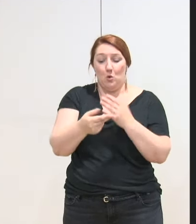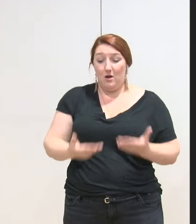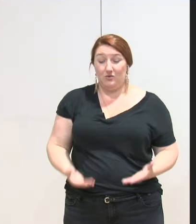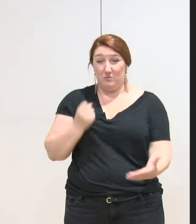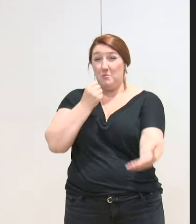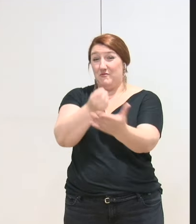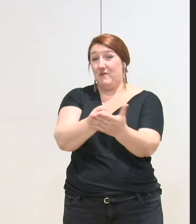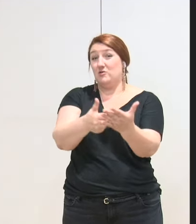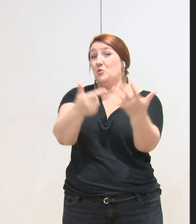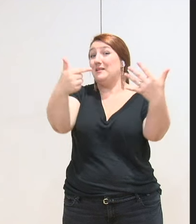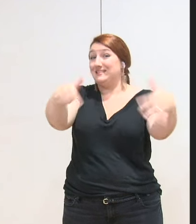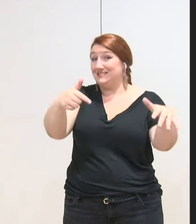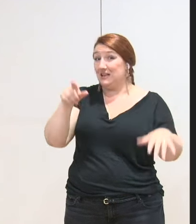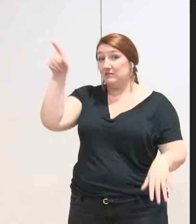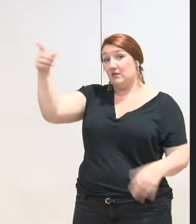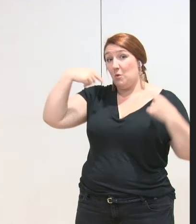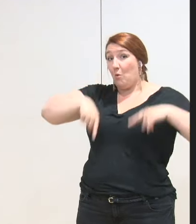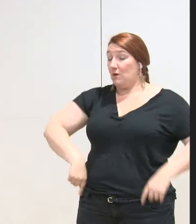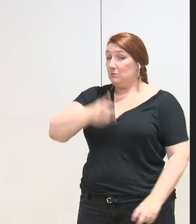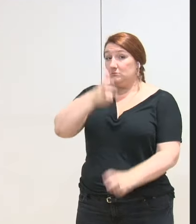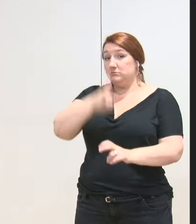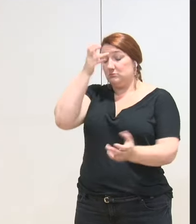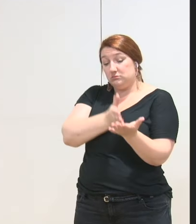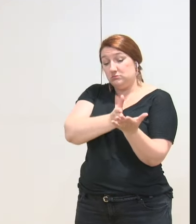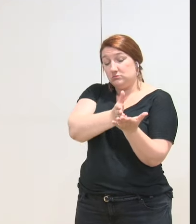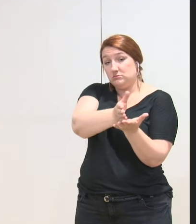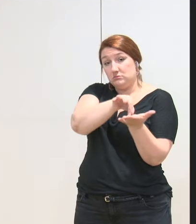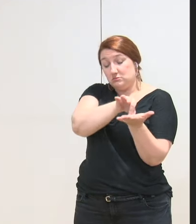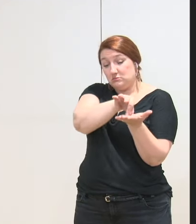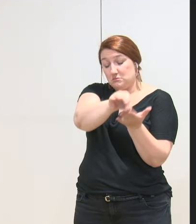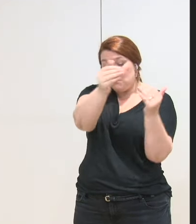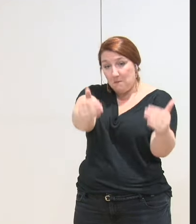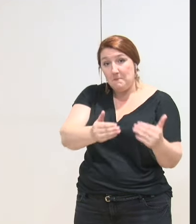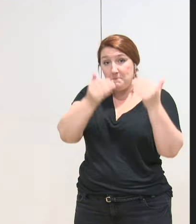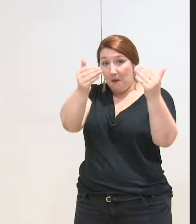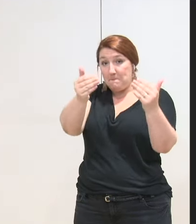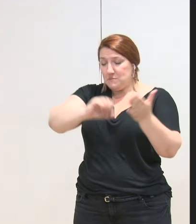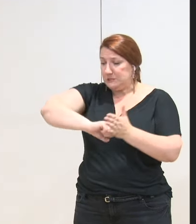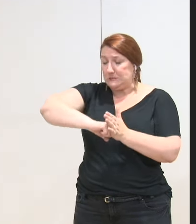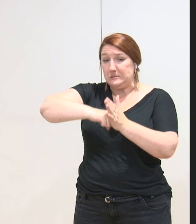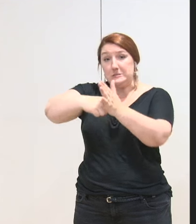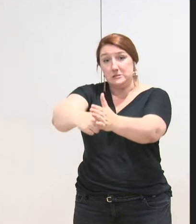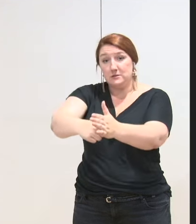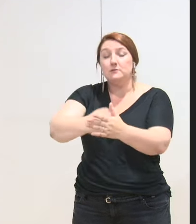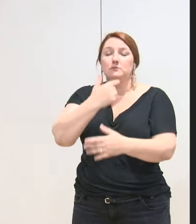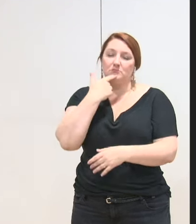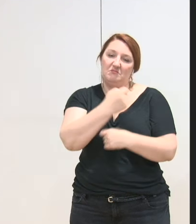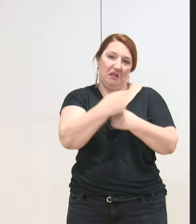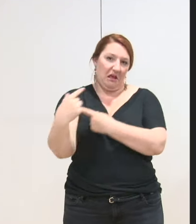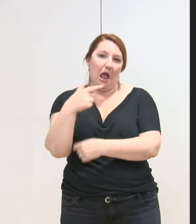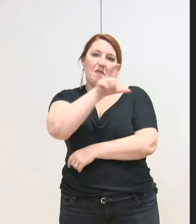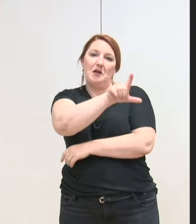2017 si le gouvernement continue sa politique d'austérité ne représenter plus que 26,6